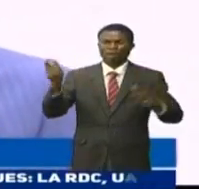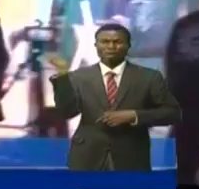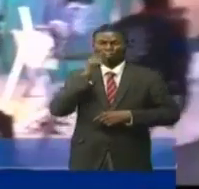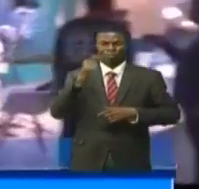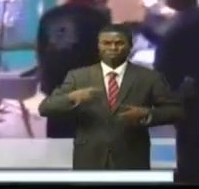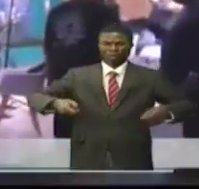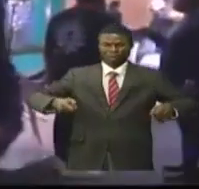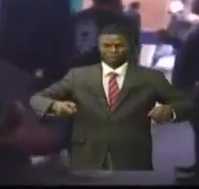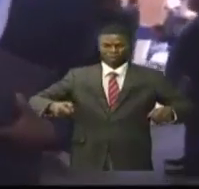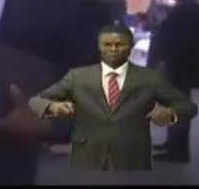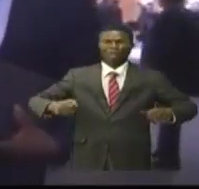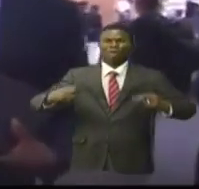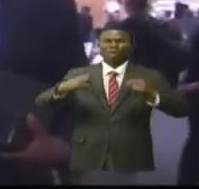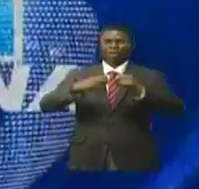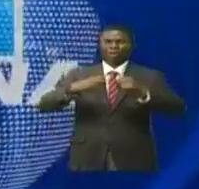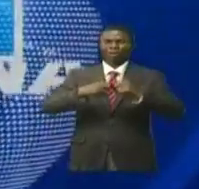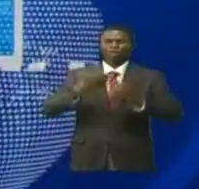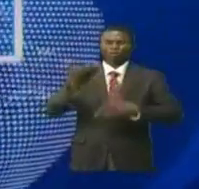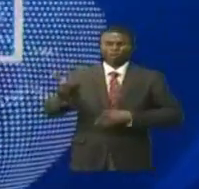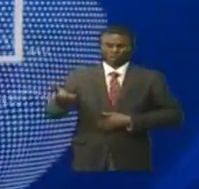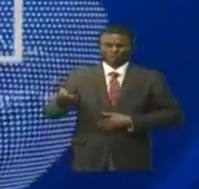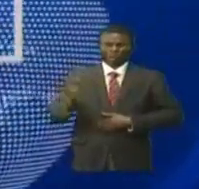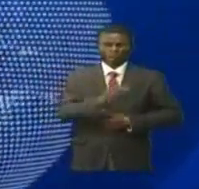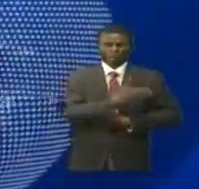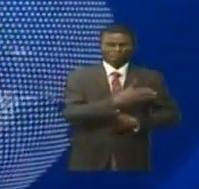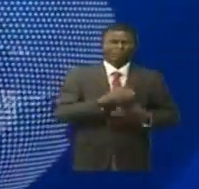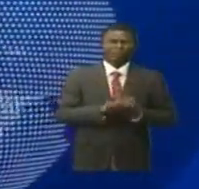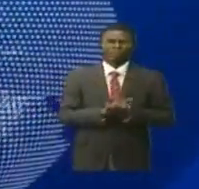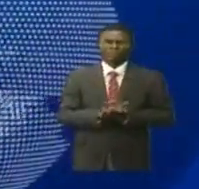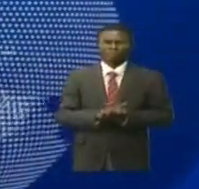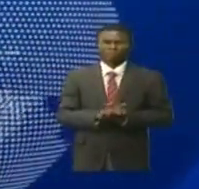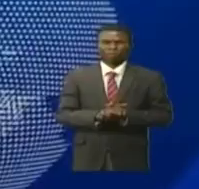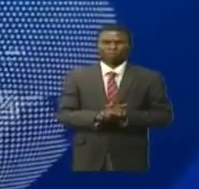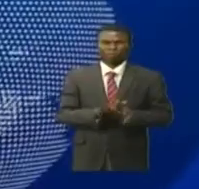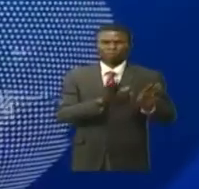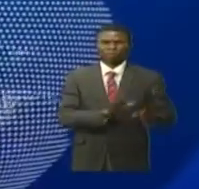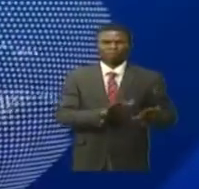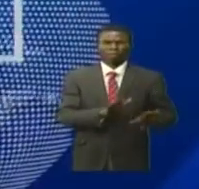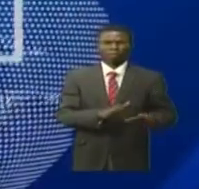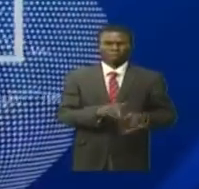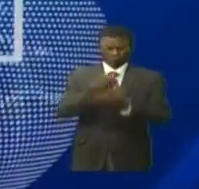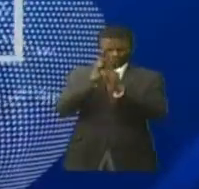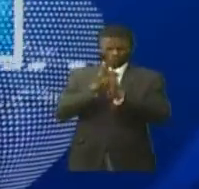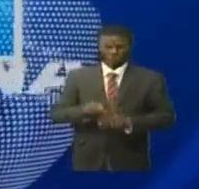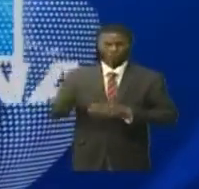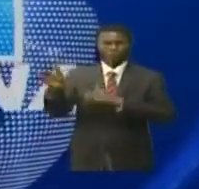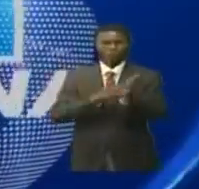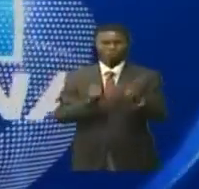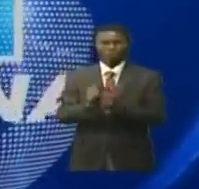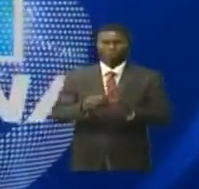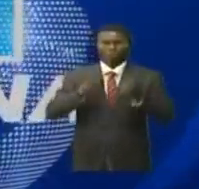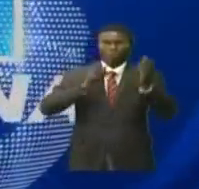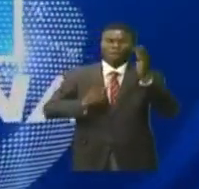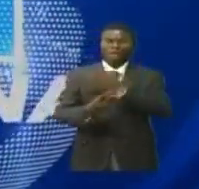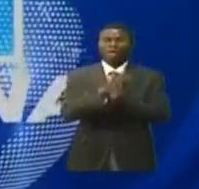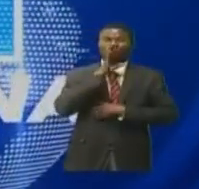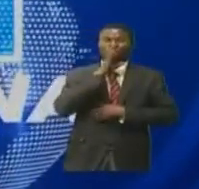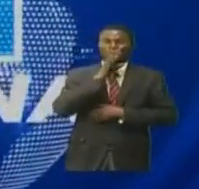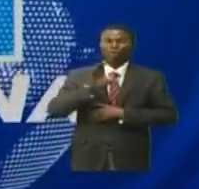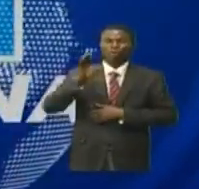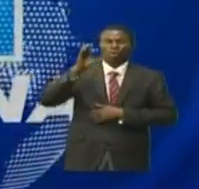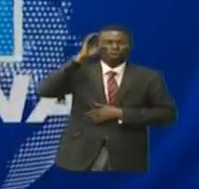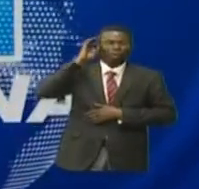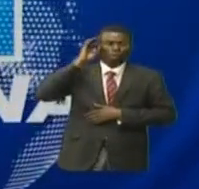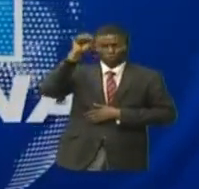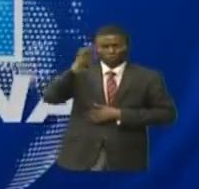des usines de batterie électrique l'attente à la personnalité les diffamations en Corée du Sud ces infractions